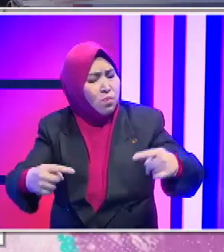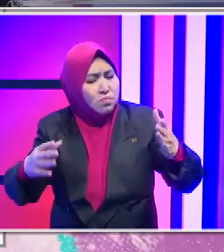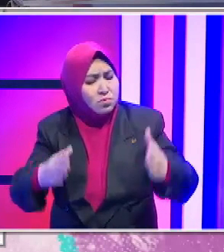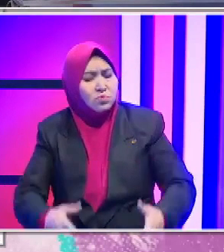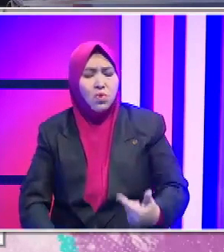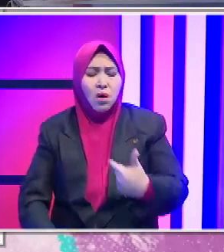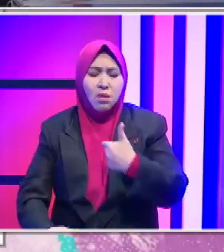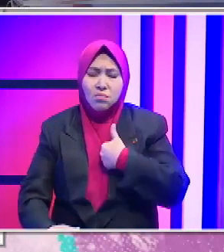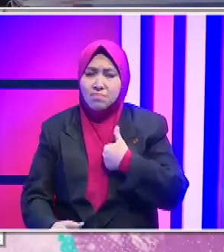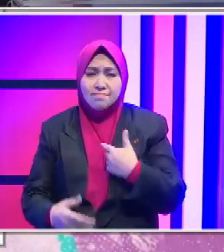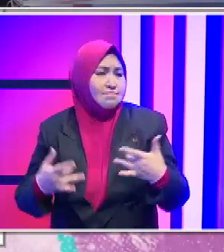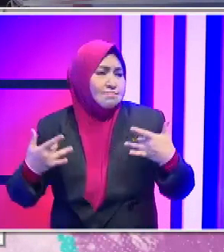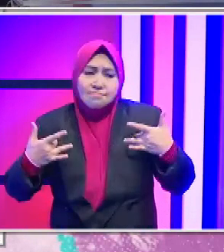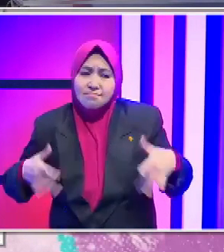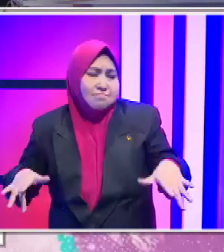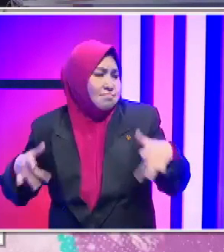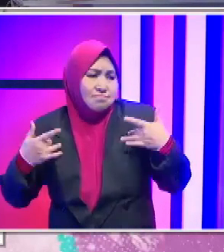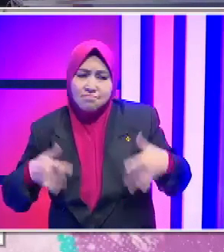إلا رب